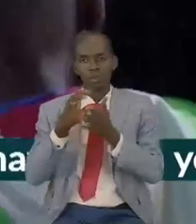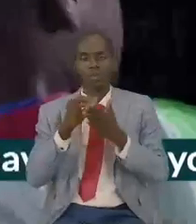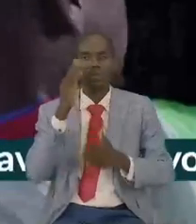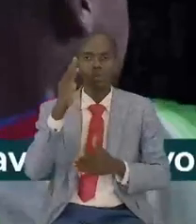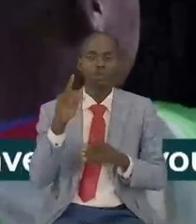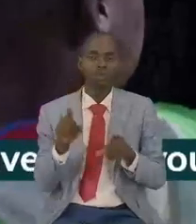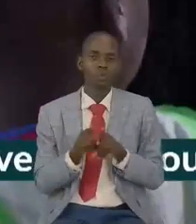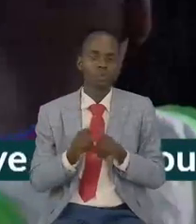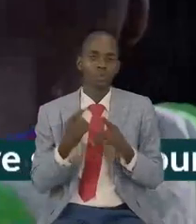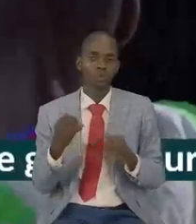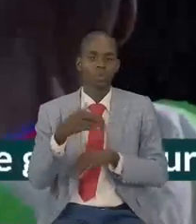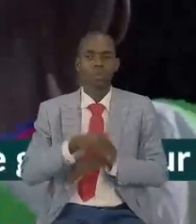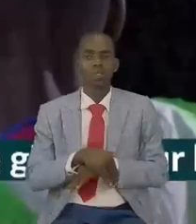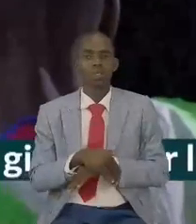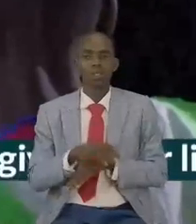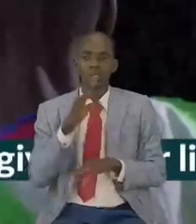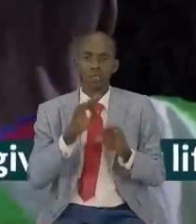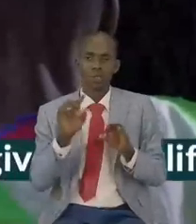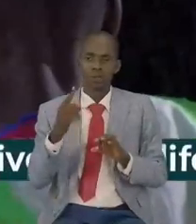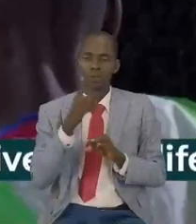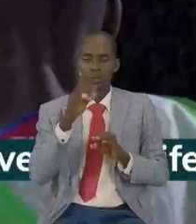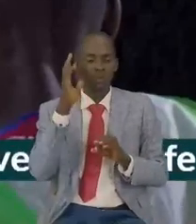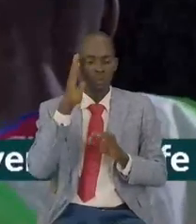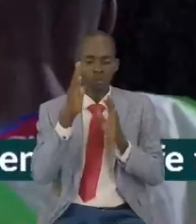c'est un miracle pour vous.